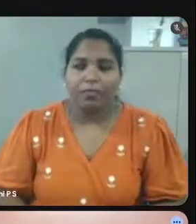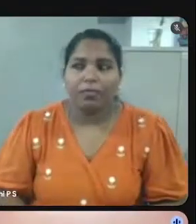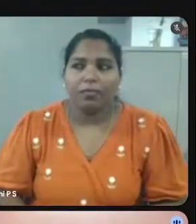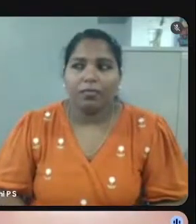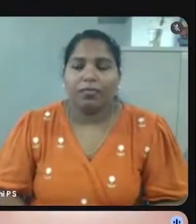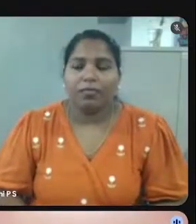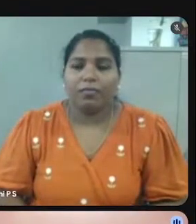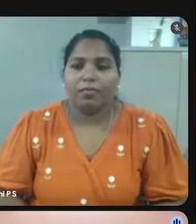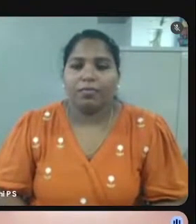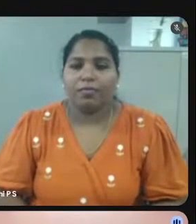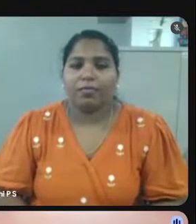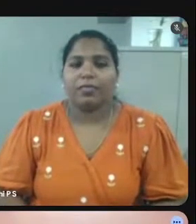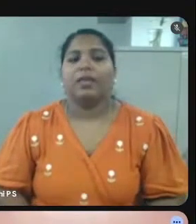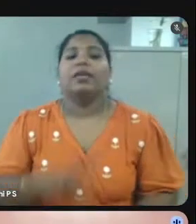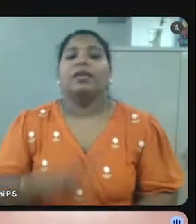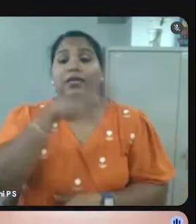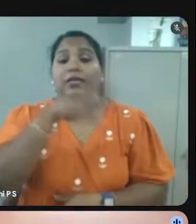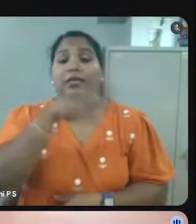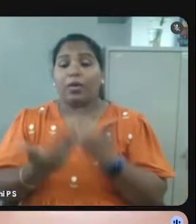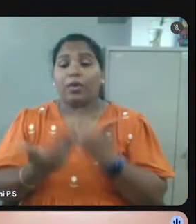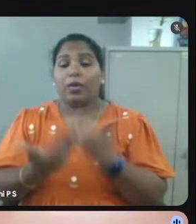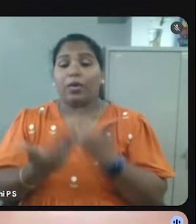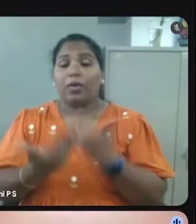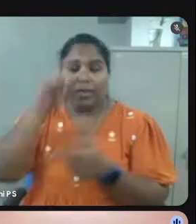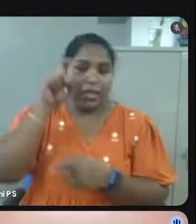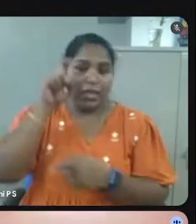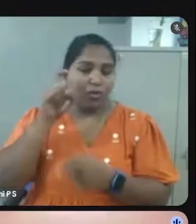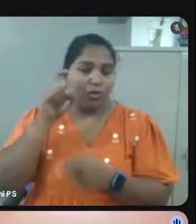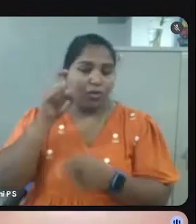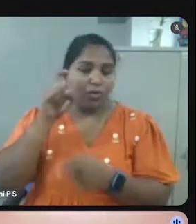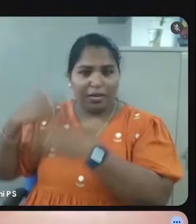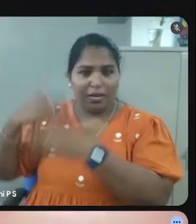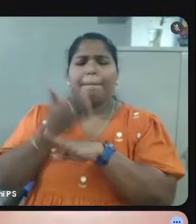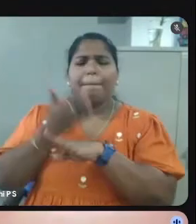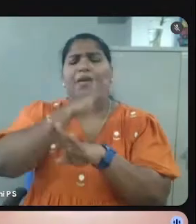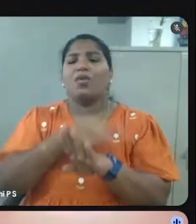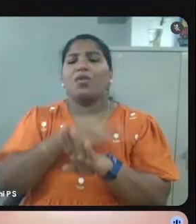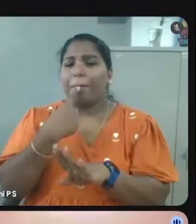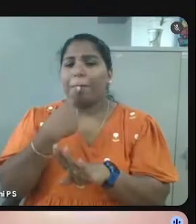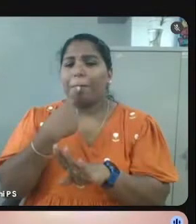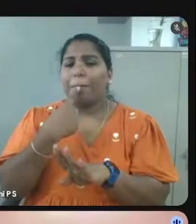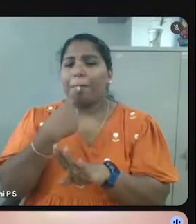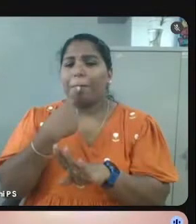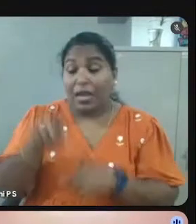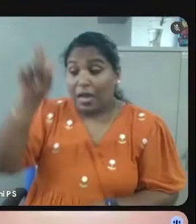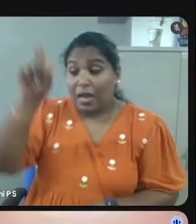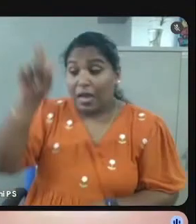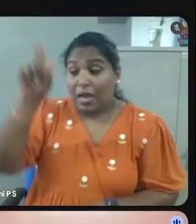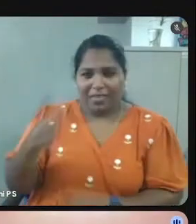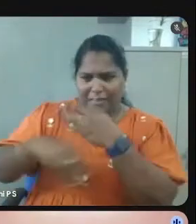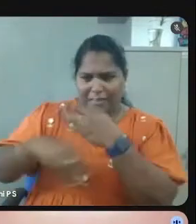അടുത്തതായി ഒരു ഇഫക്റ്റീവ് സെക്ഷുവൽ ഹിസ്റ്ററി ആണ്. ഇതിൽ ഞാൻ പ്രീവിയസ് സ്ലൈഡിൽ പറഞ്ഞ പോലെ ക്ലയൻറ്റ്സ് ഒരു കോൺഫിഡൻഷ്യലും